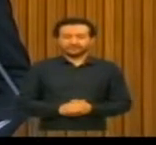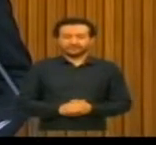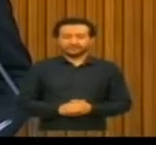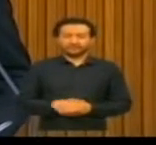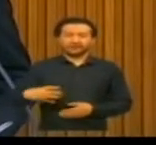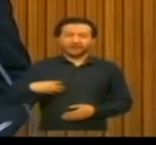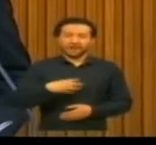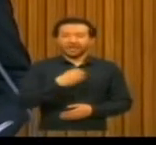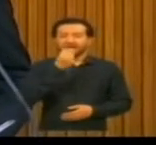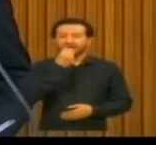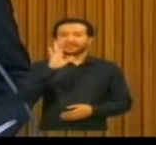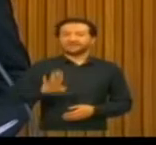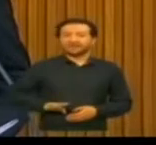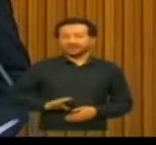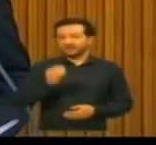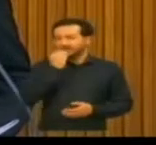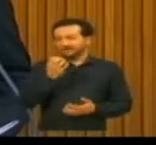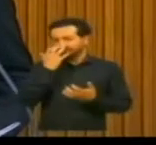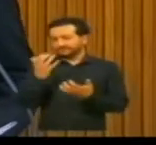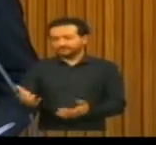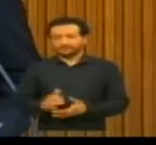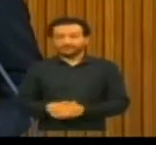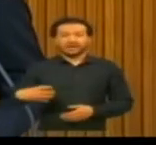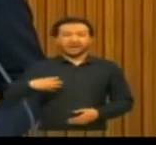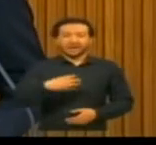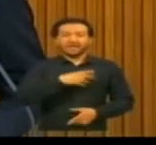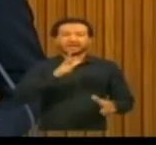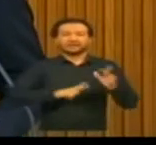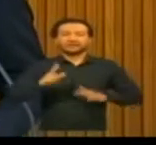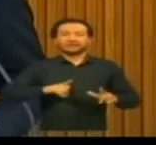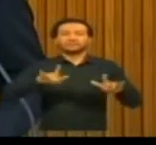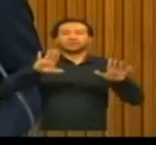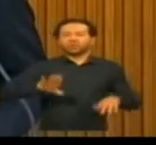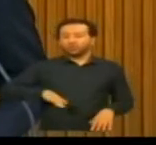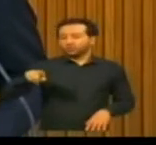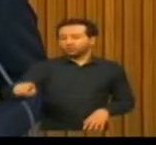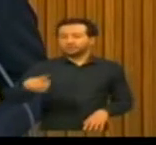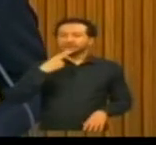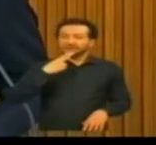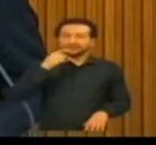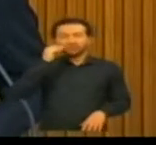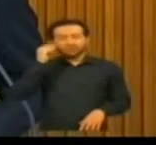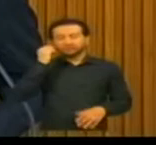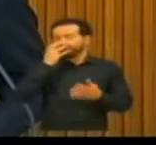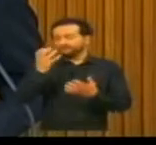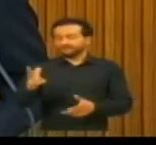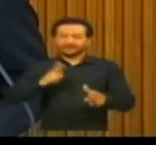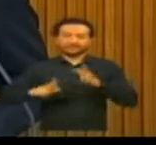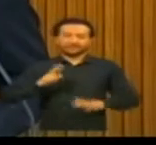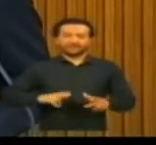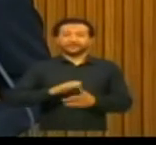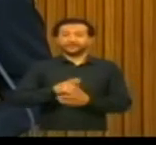Anne yemez ama evladına yedirir. Anne giyinmez ama oğlunun, çocuğunun, kızının giymesini ister.